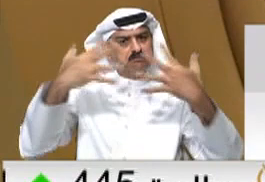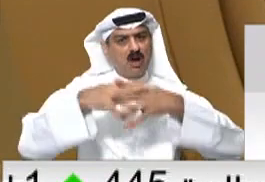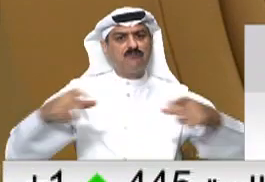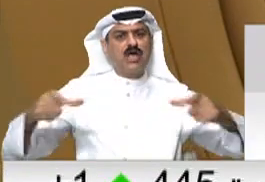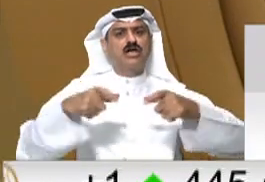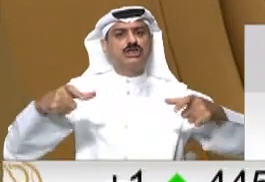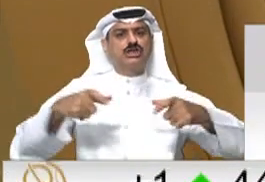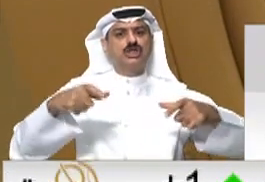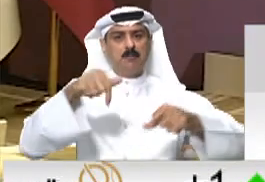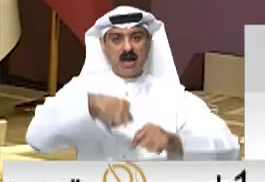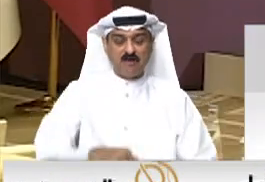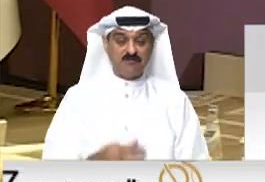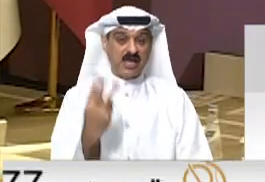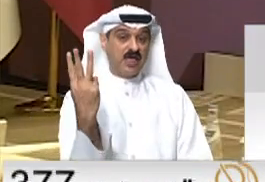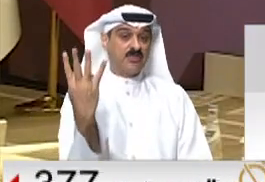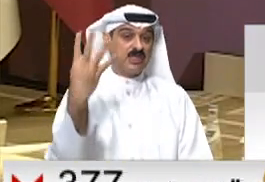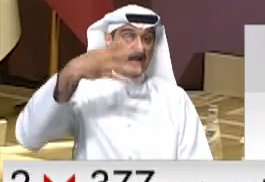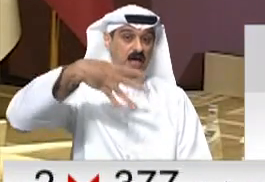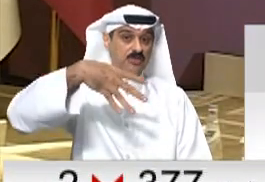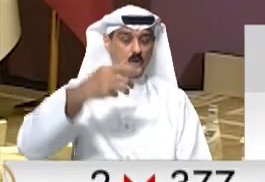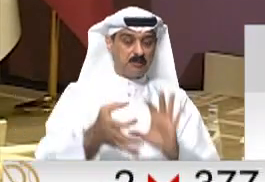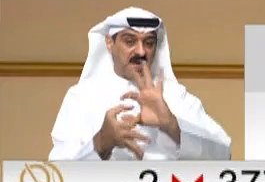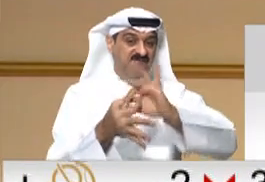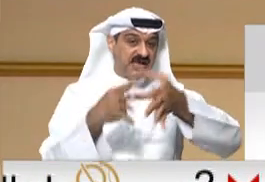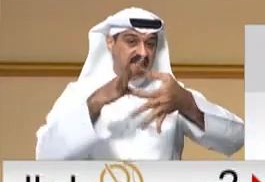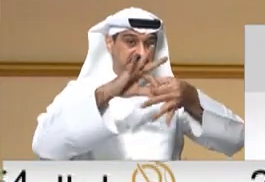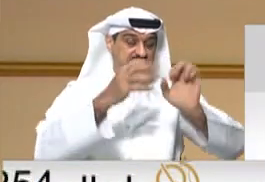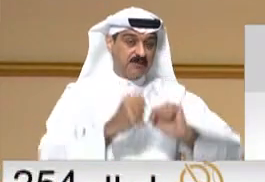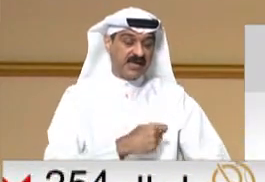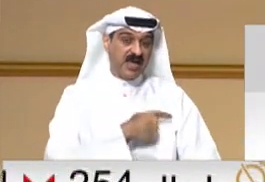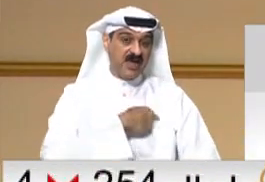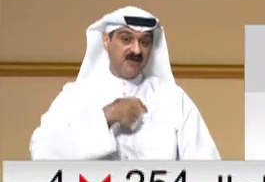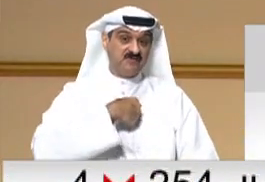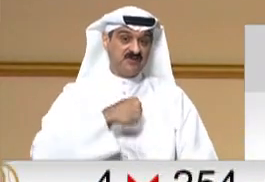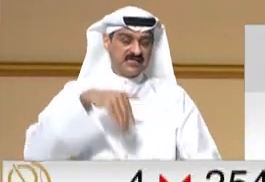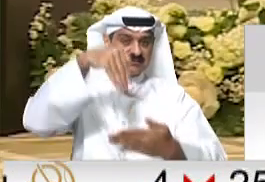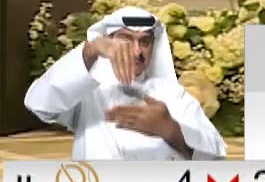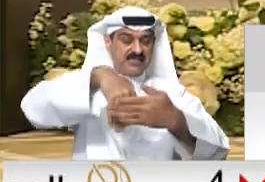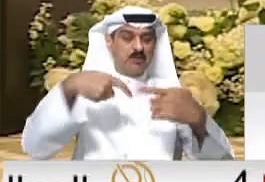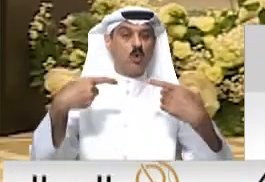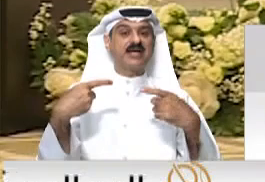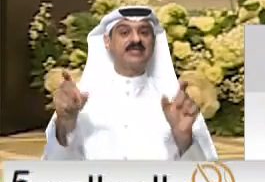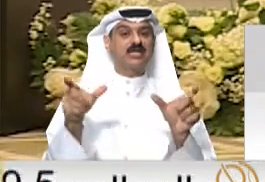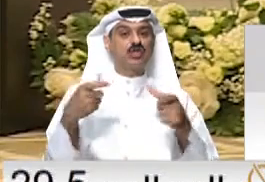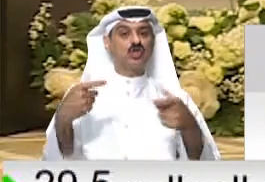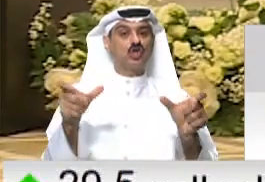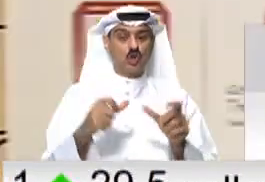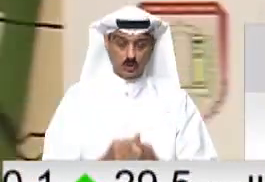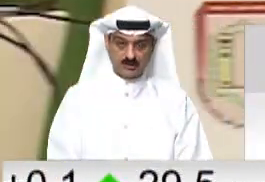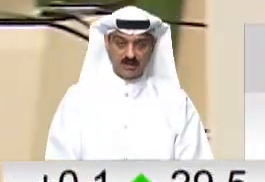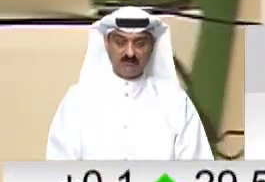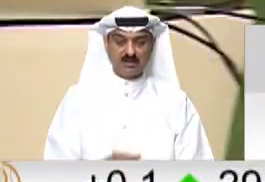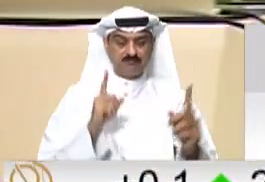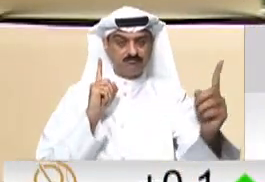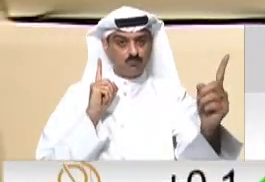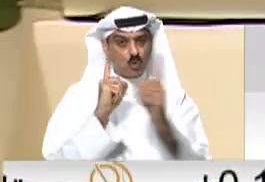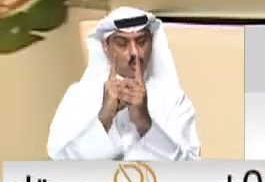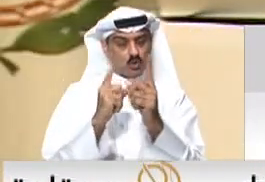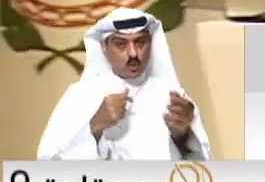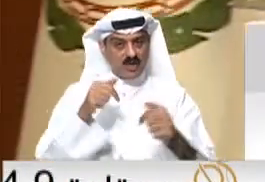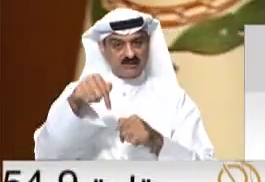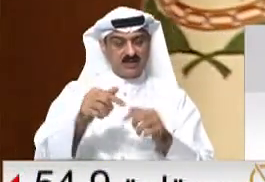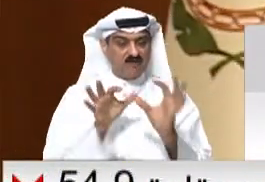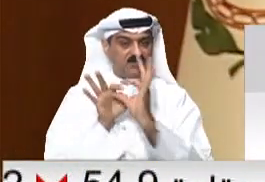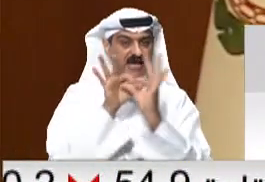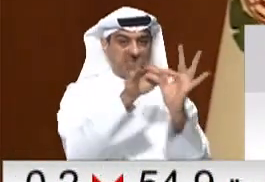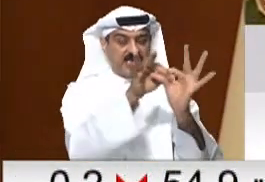العمومية 43 وورشة عمل بعنوان الديمقراطية الرقمية والتواصل الاجتماعي ودور المجالس